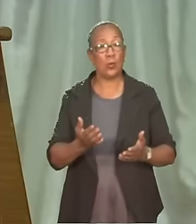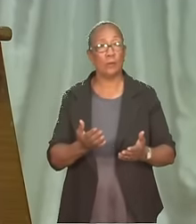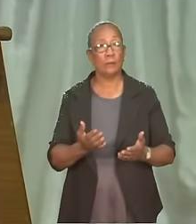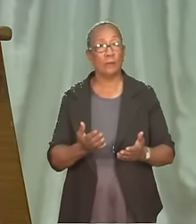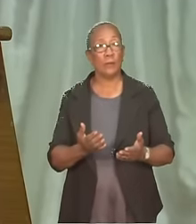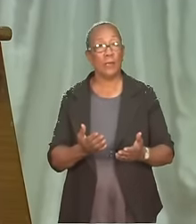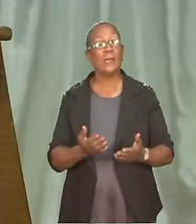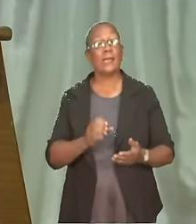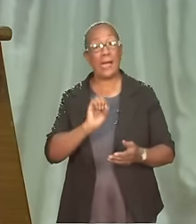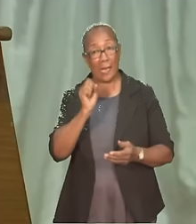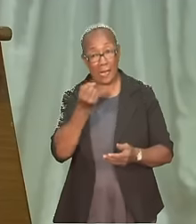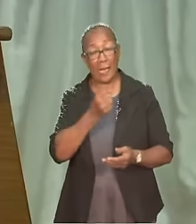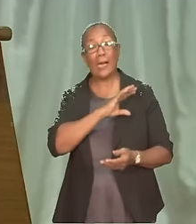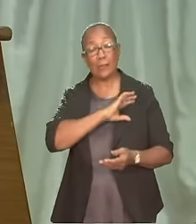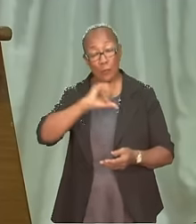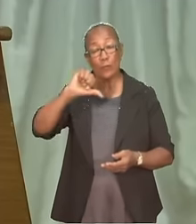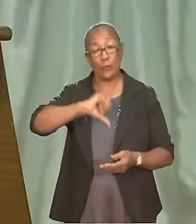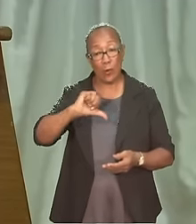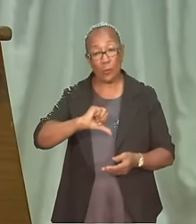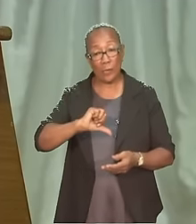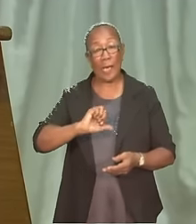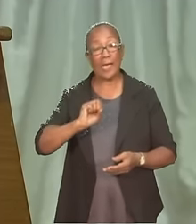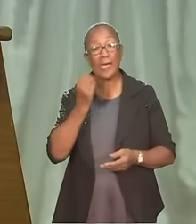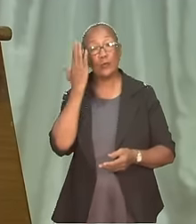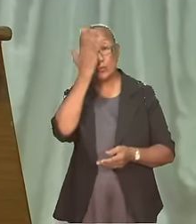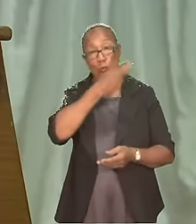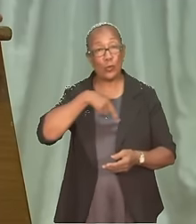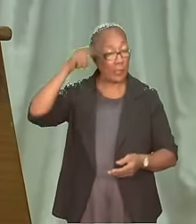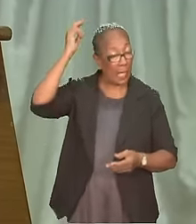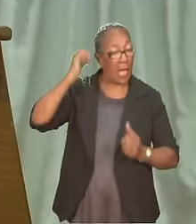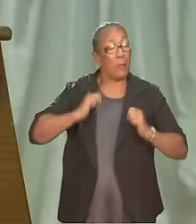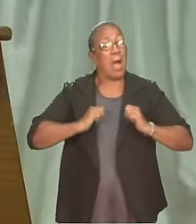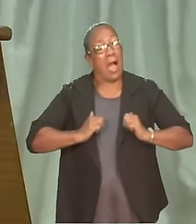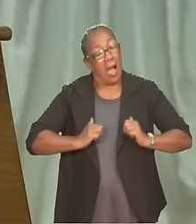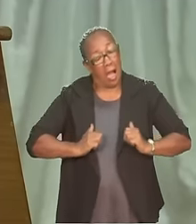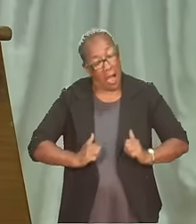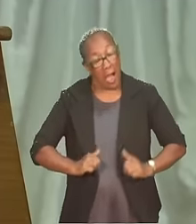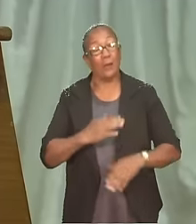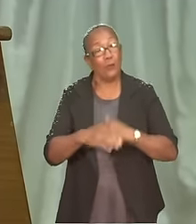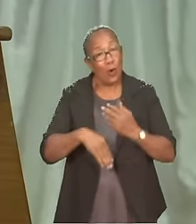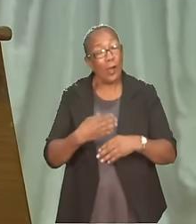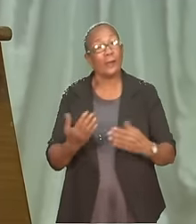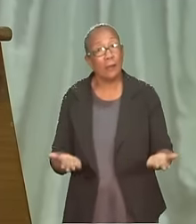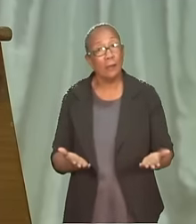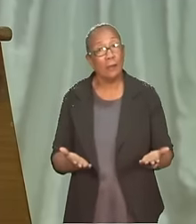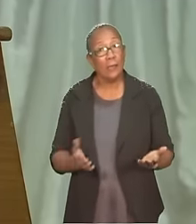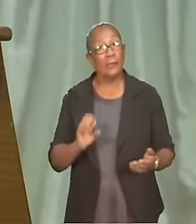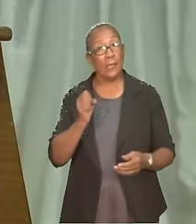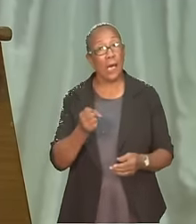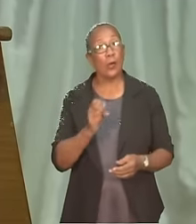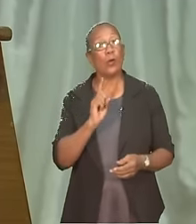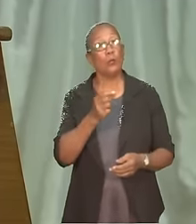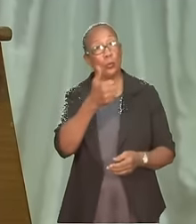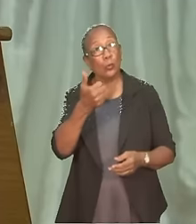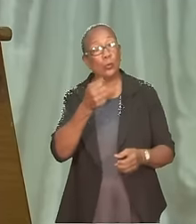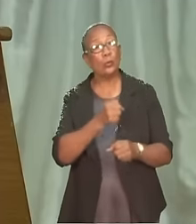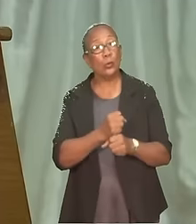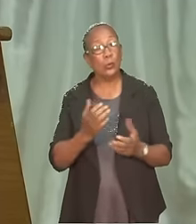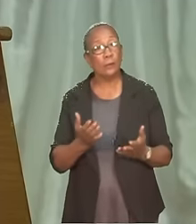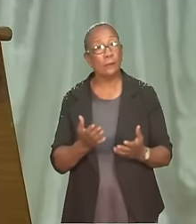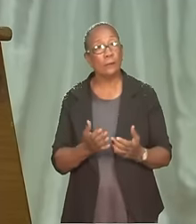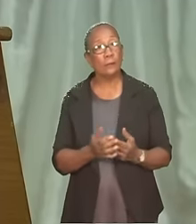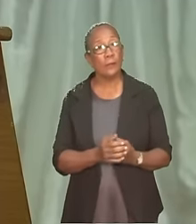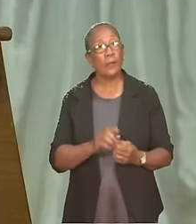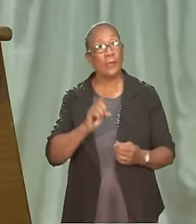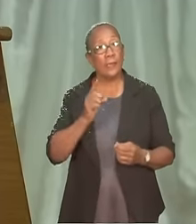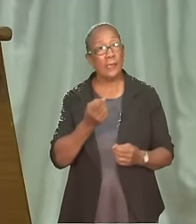Dat je dan toch een van de armste landen kan worden. Dat is de vloek van de olie. The curse of oil